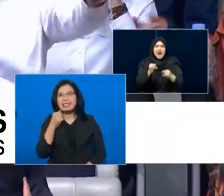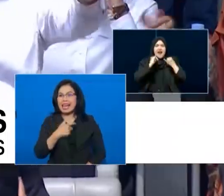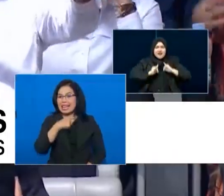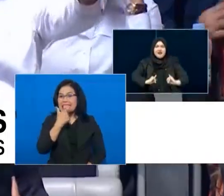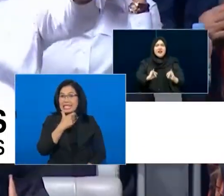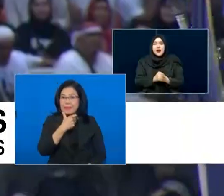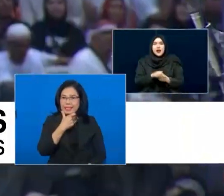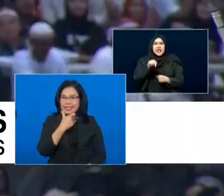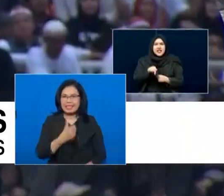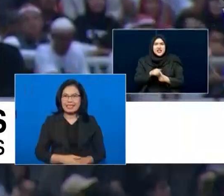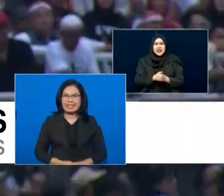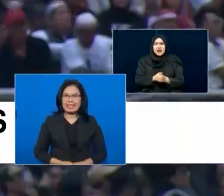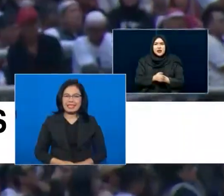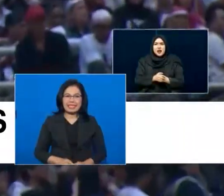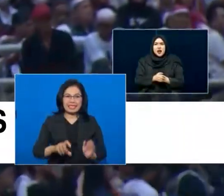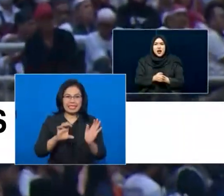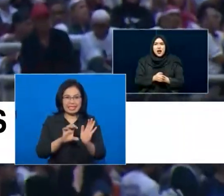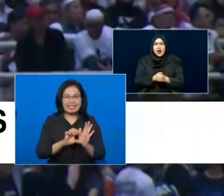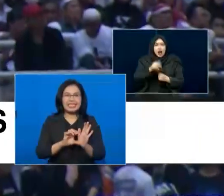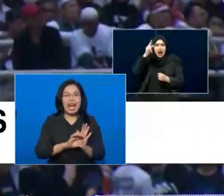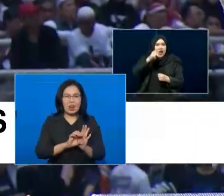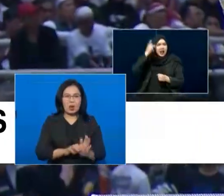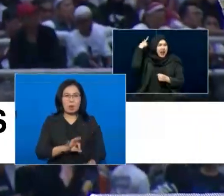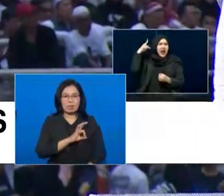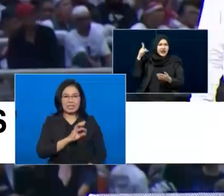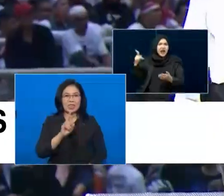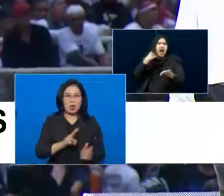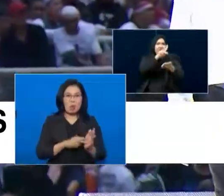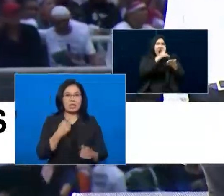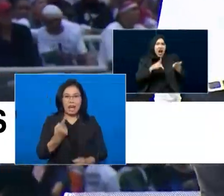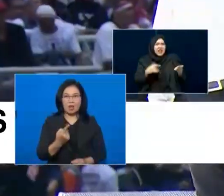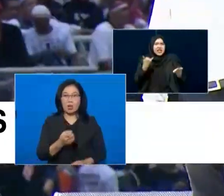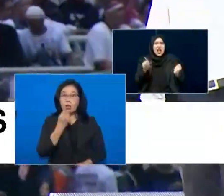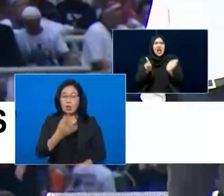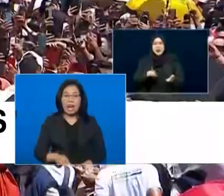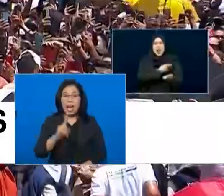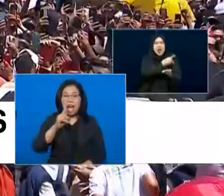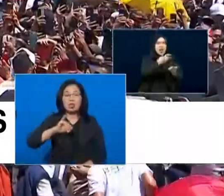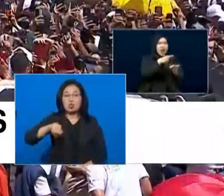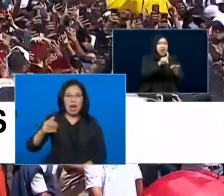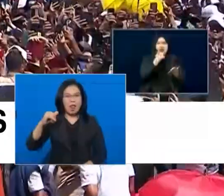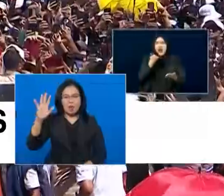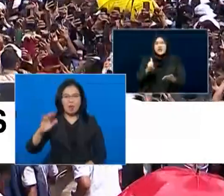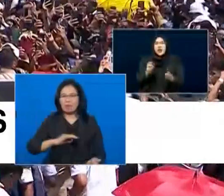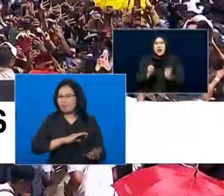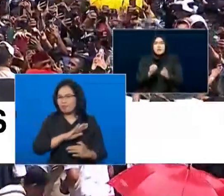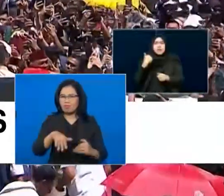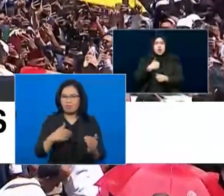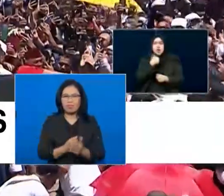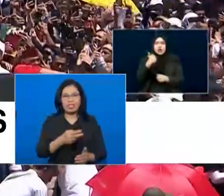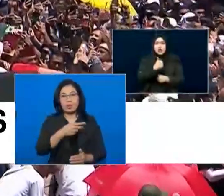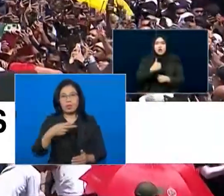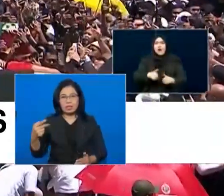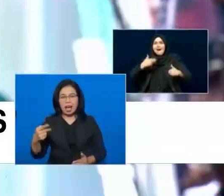yang hadir, calon presiden nomor urut 1 Anies Baswedan menyebut jutaan pendukungnya di seluruh Indonesia. Bukan hanya penonton, tapi